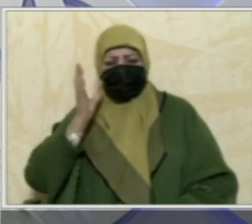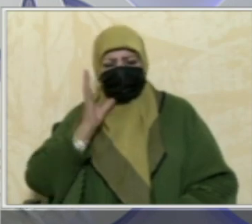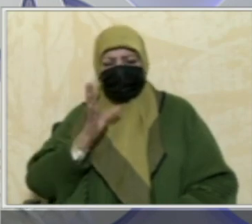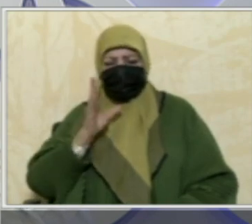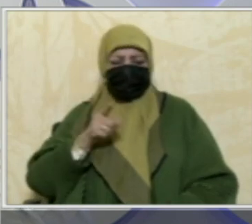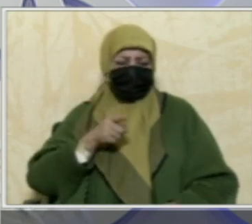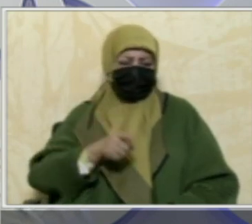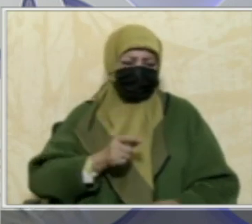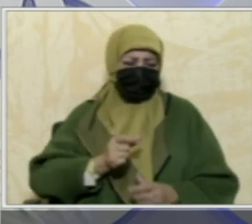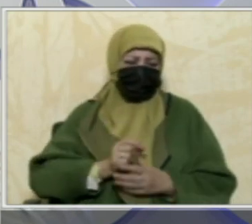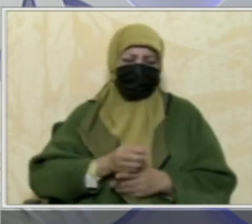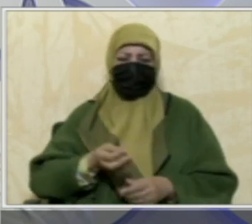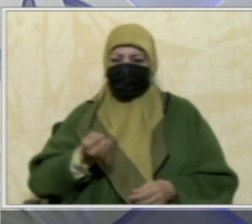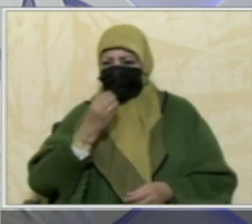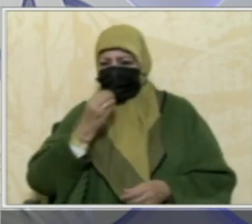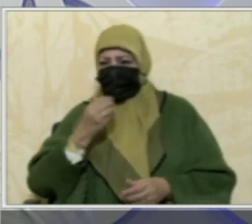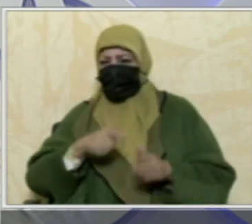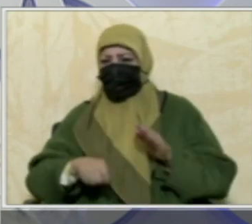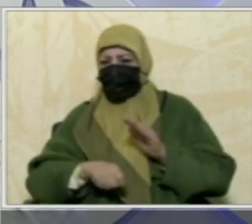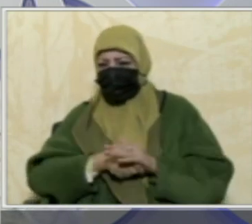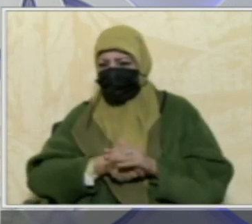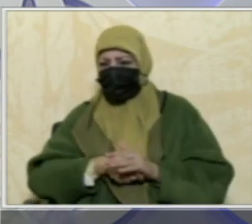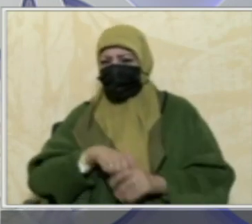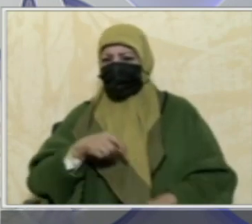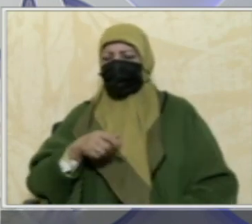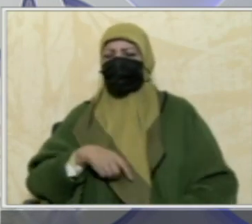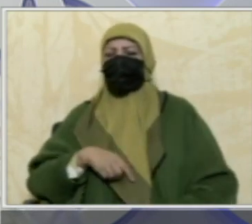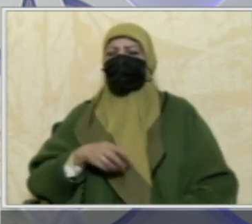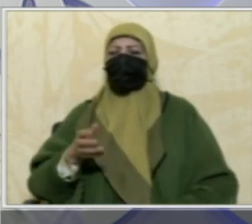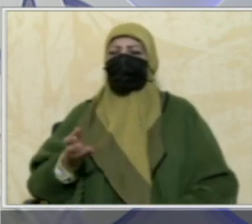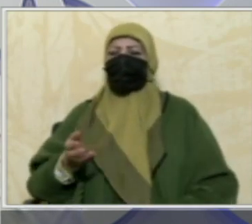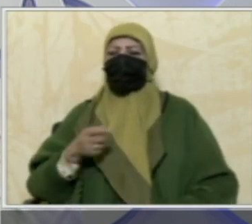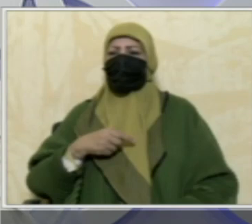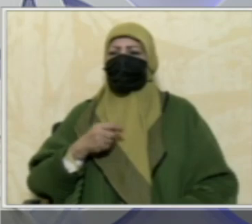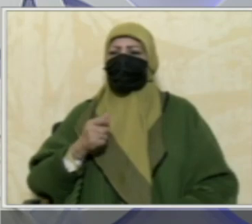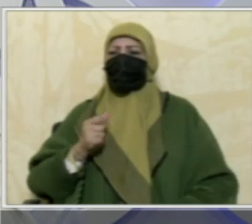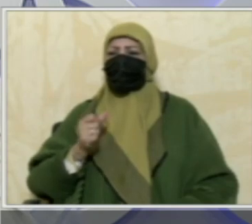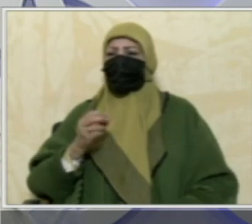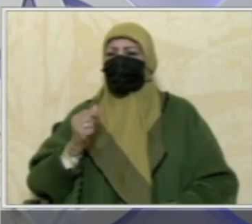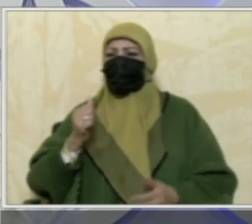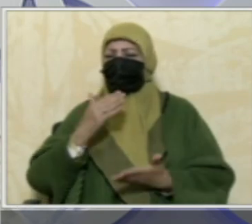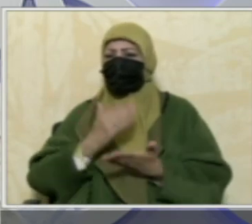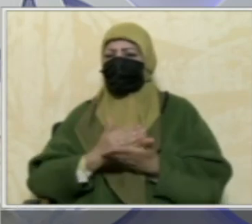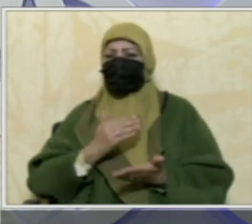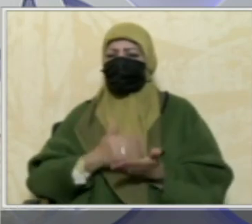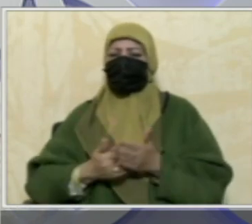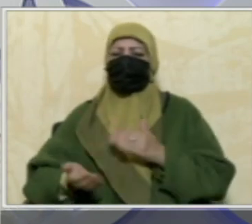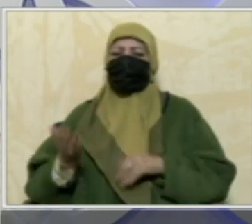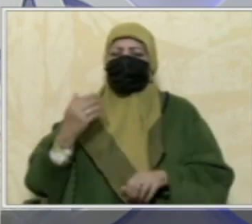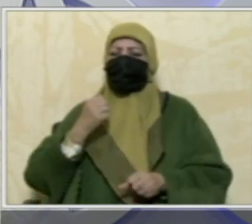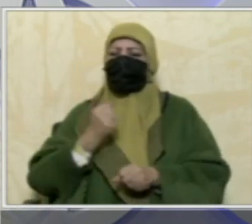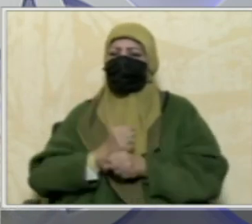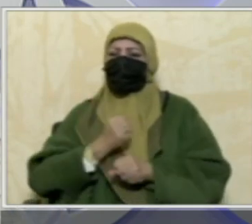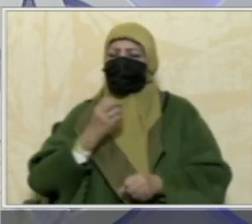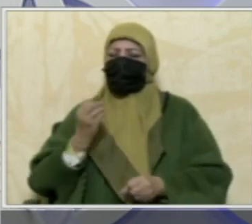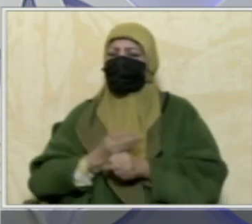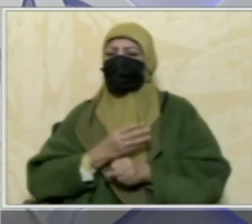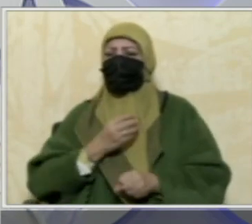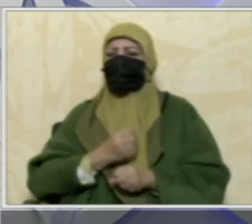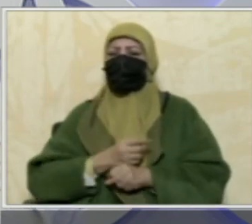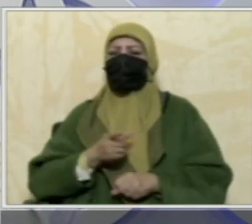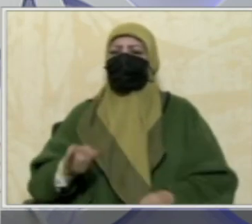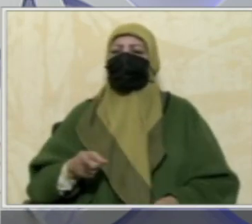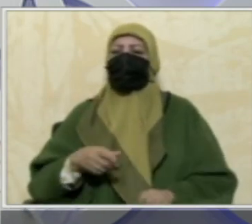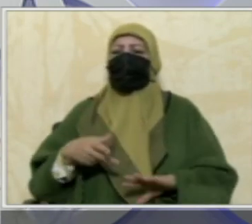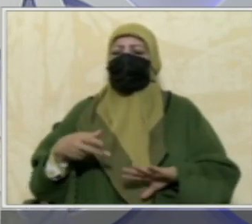وصامت تلقاه حق اخته في الميراث وفعل ما فعل من المحرمات ويجي قدامك ويقول لك لا حول ولا قوه